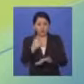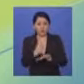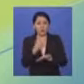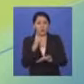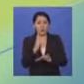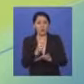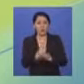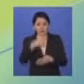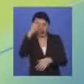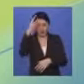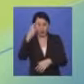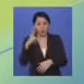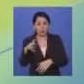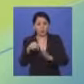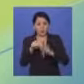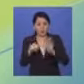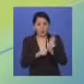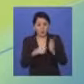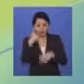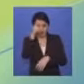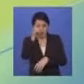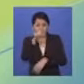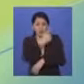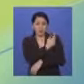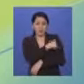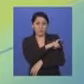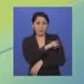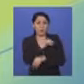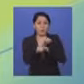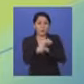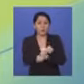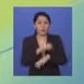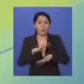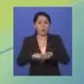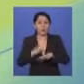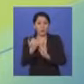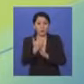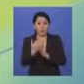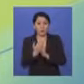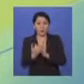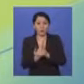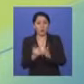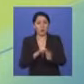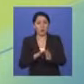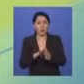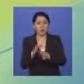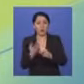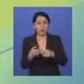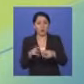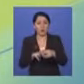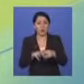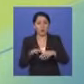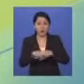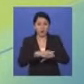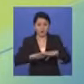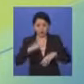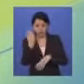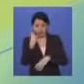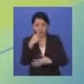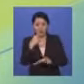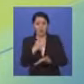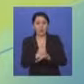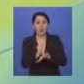басты міндет. Қазақстанда 2016 жылдан бастап медициналық сақтандыру қоры бағдарламасы жүзеге асырылып келеді. Ол халықты сапалы, ең